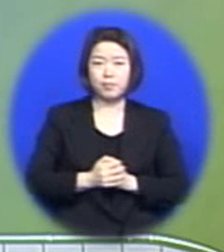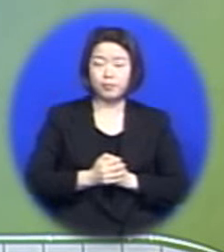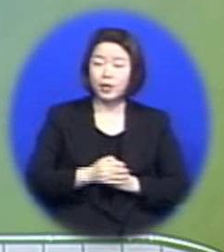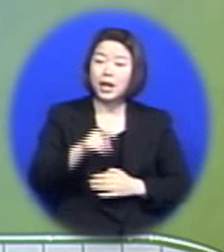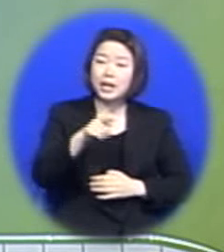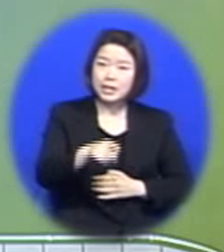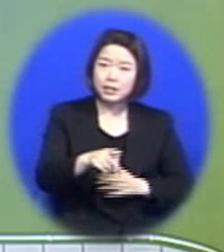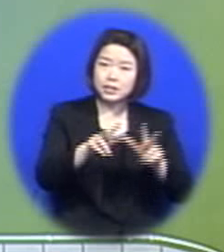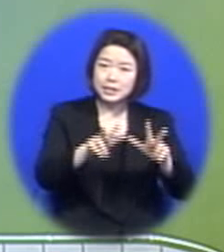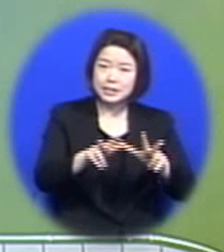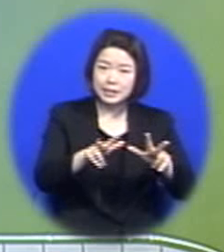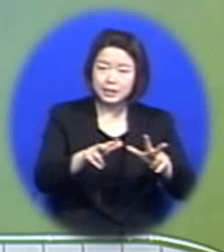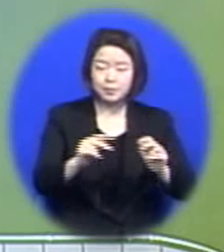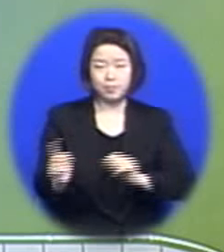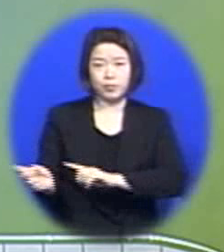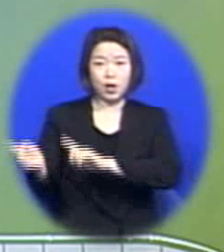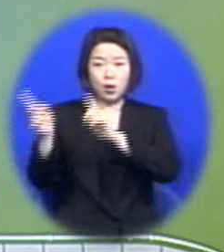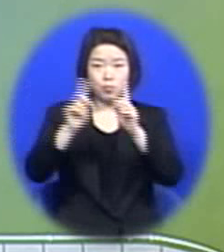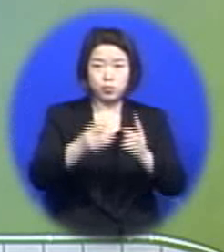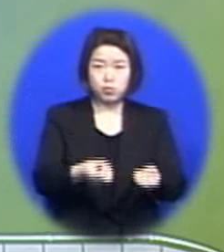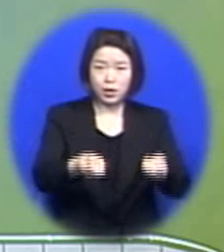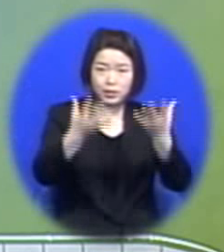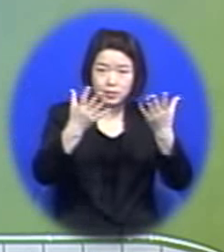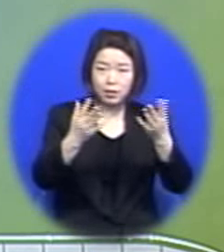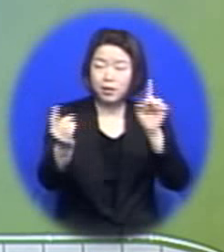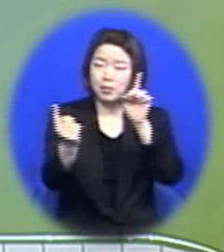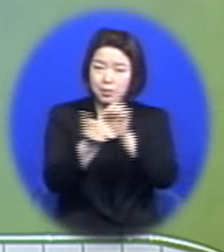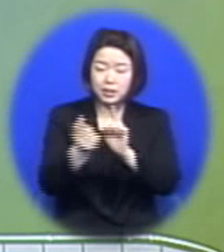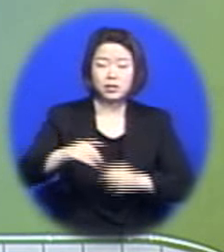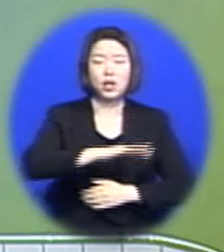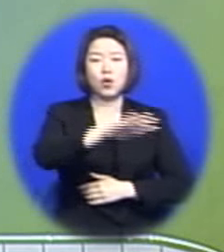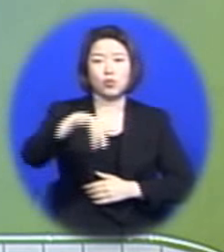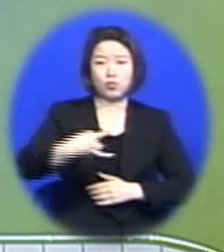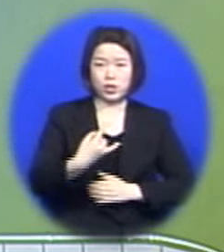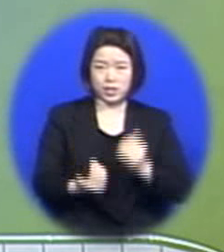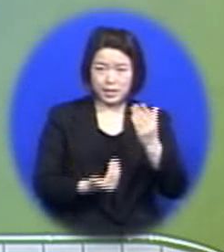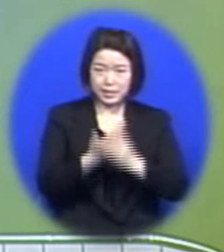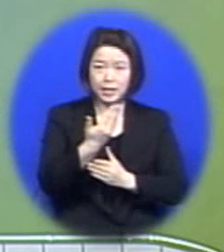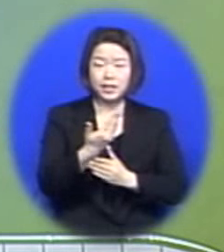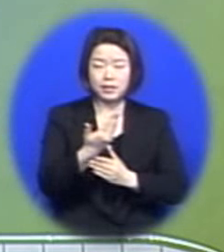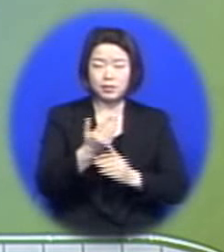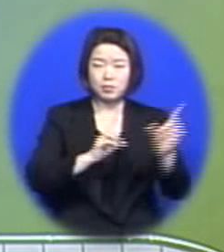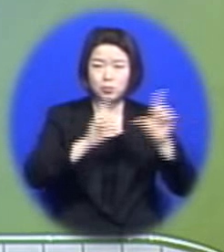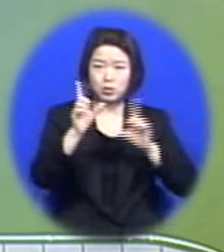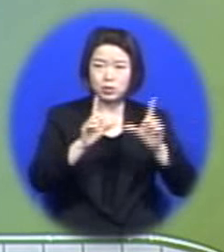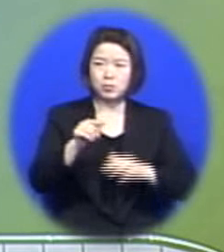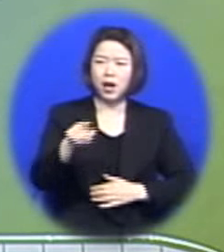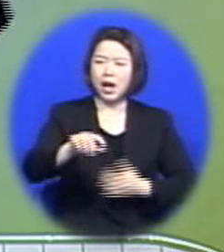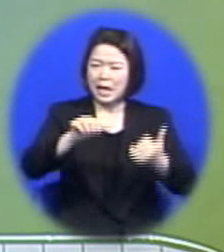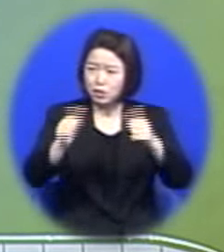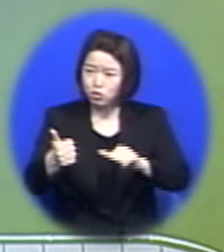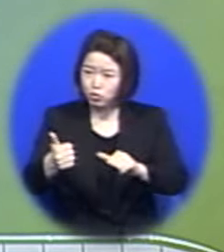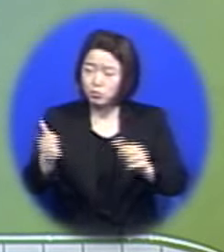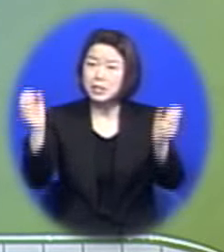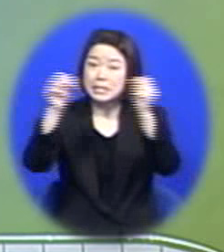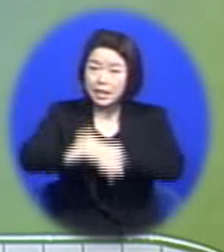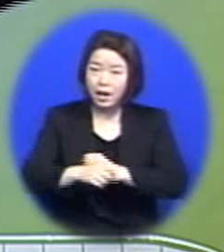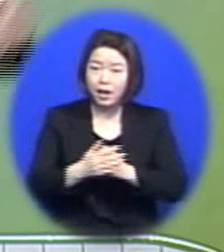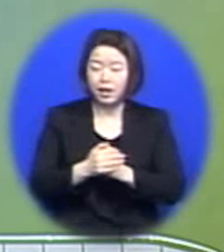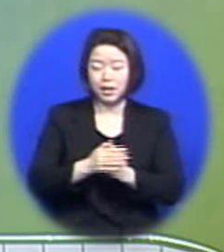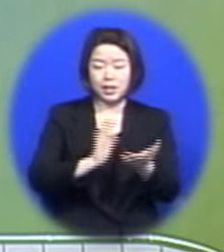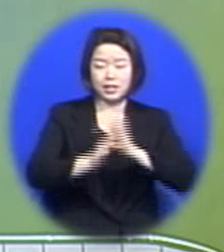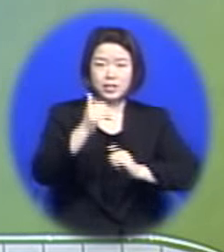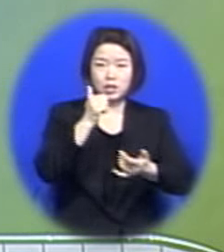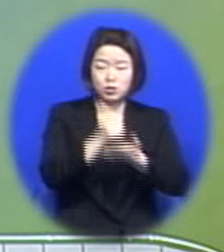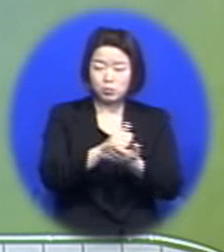이것이 지금 부활절을 맞을 때 우리에게 일어나는 일이에요. 죽음이 꺾어졌구나. 죽음이 끝났구나. 예수님이